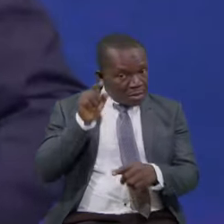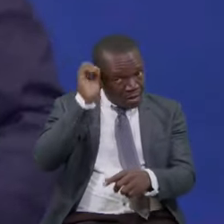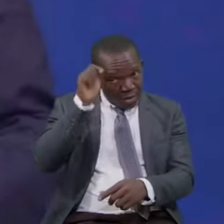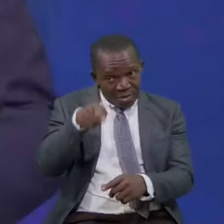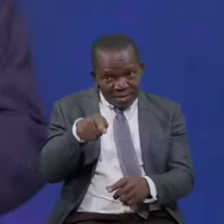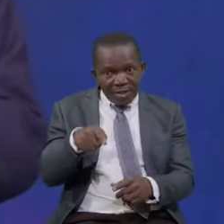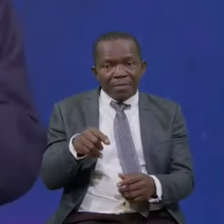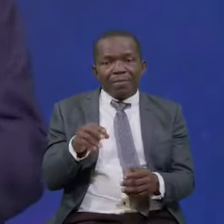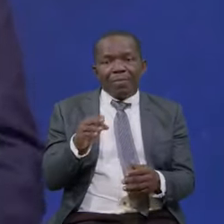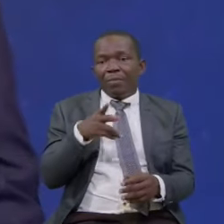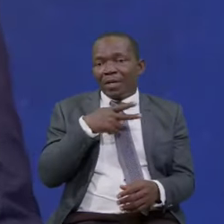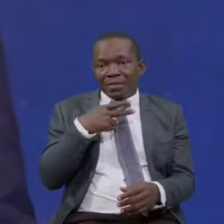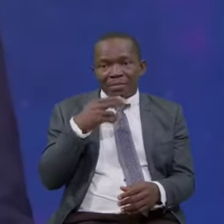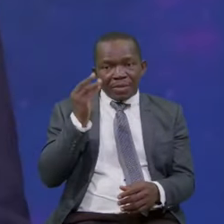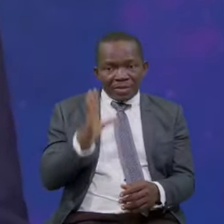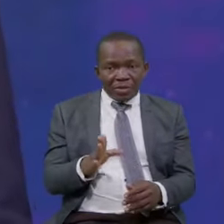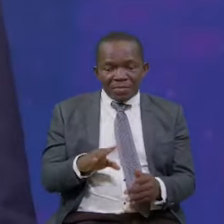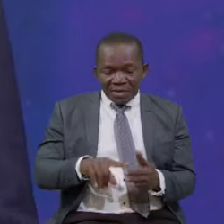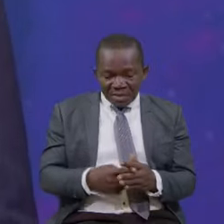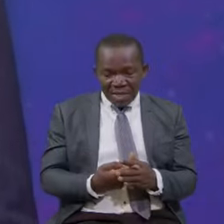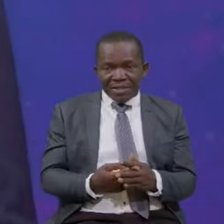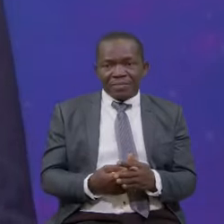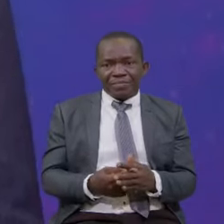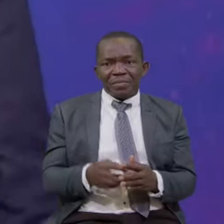1973 il m'a donné